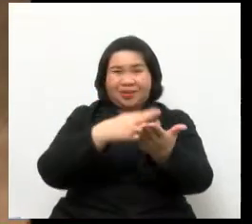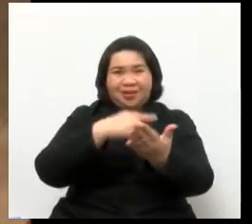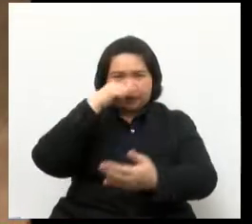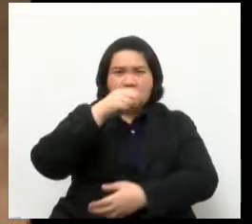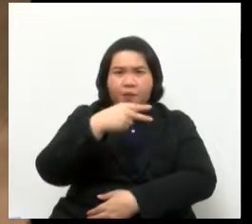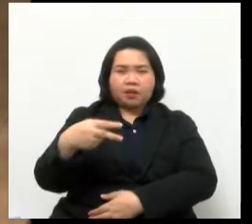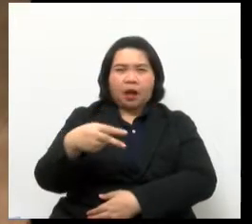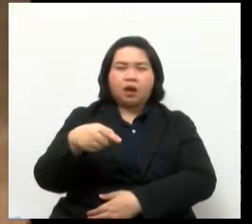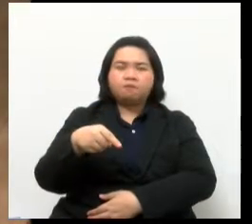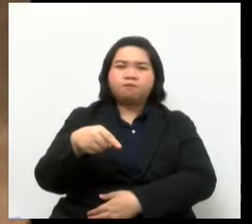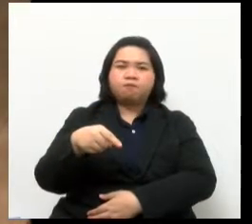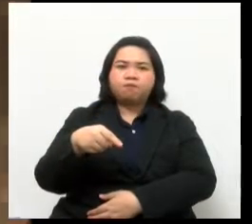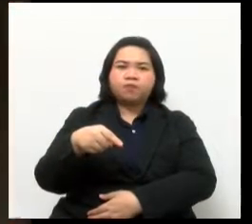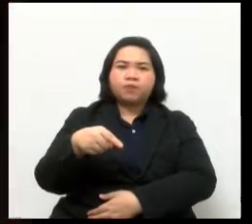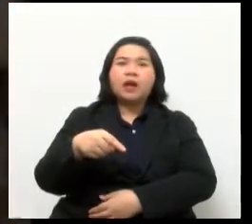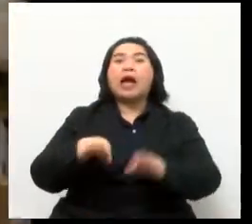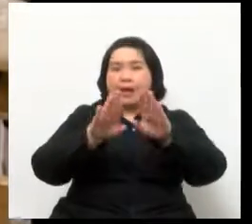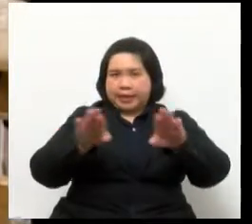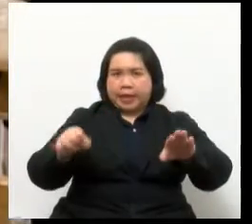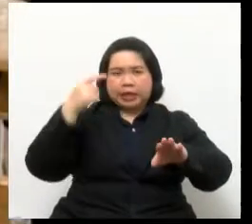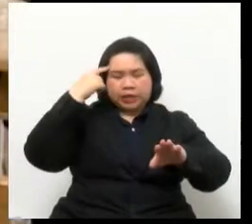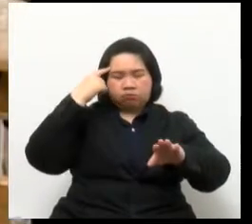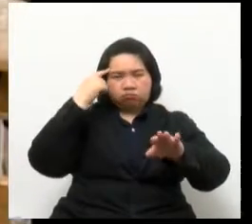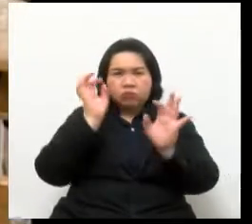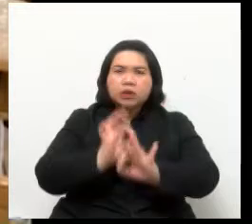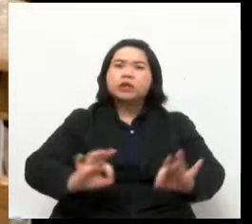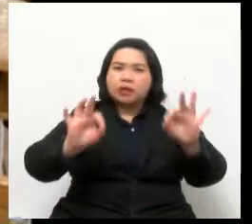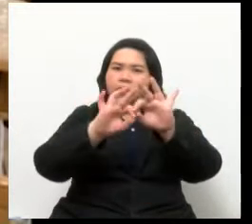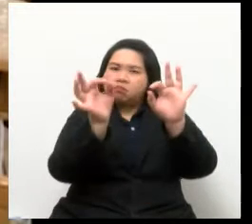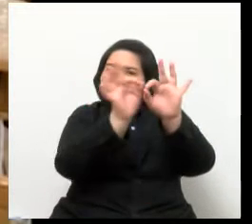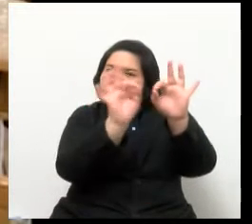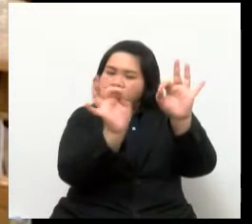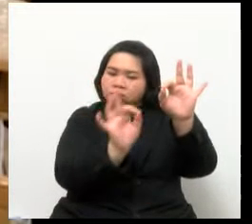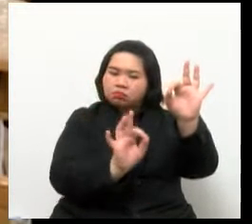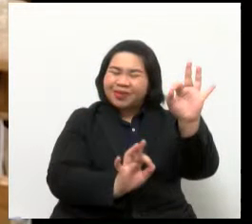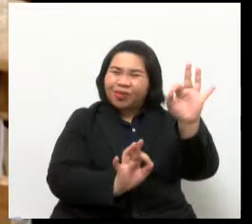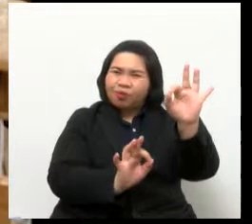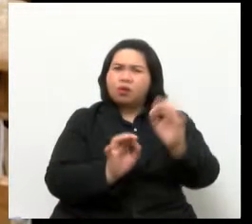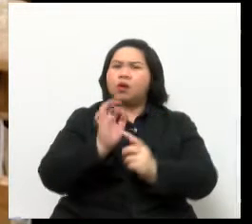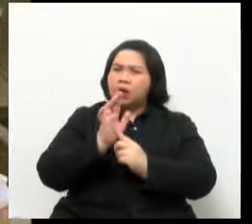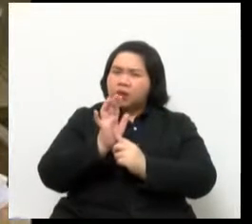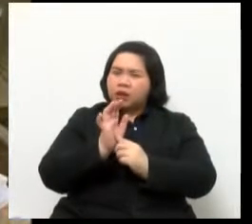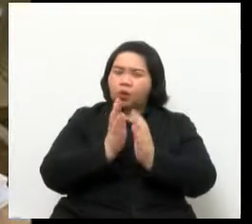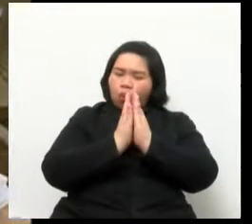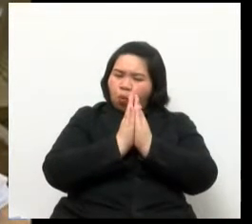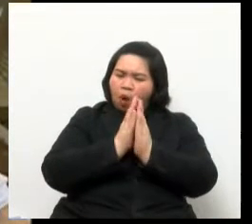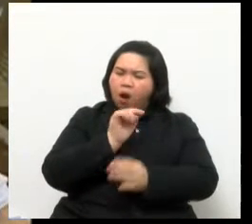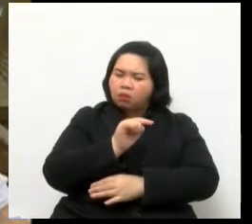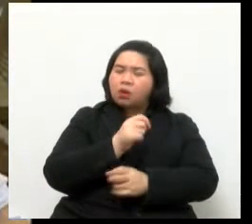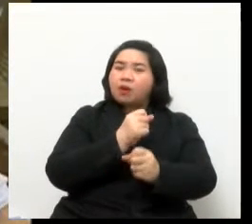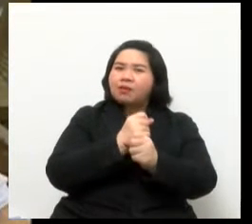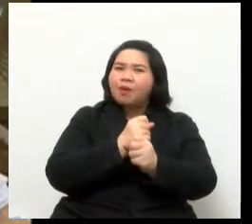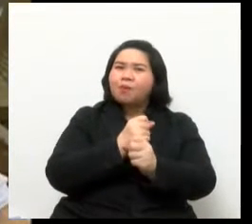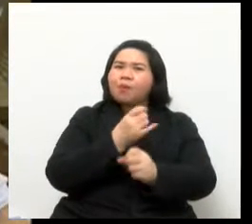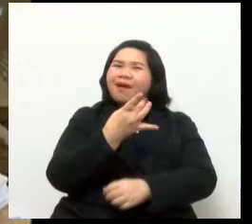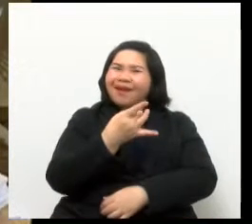ยโดยให้นักเรียนเรียบเรียงลำดับความสำคัญของประเพณีจุดประทีปตีนกาและใช้ภาษา